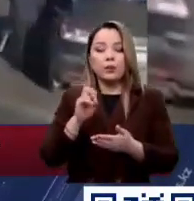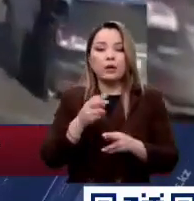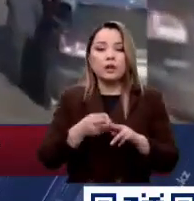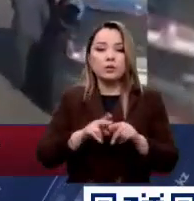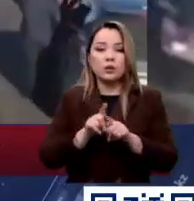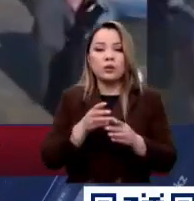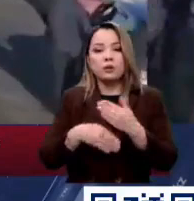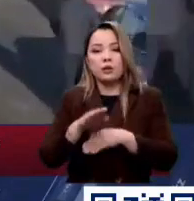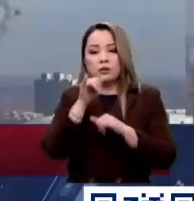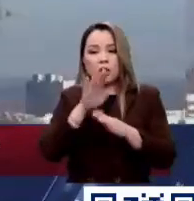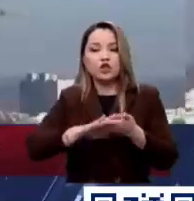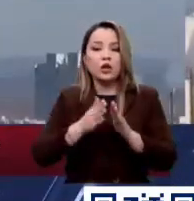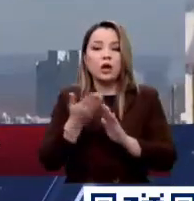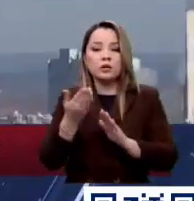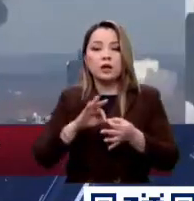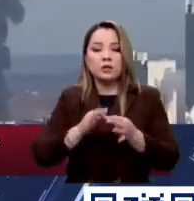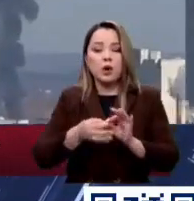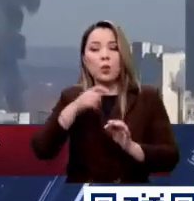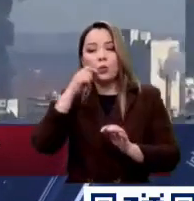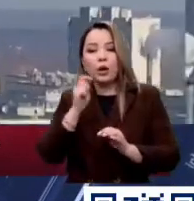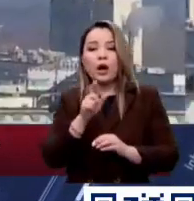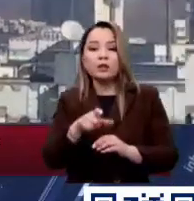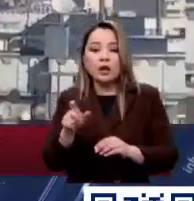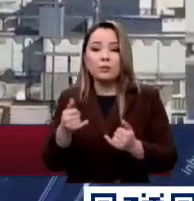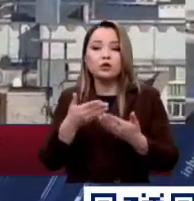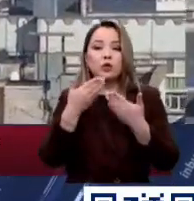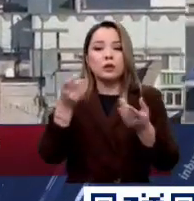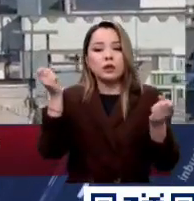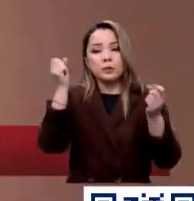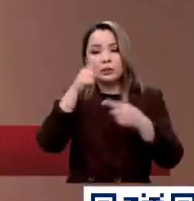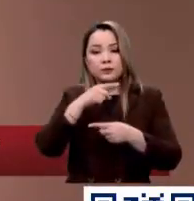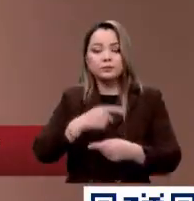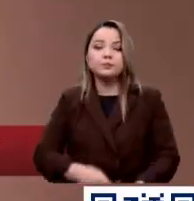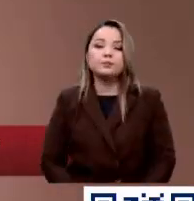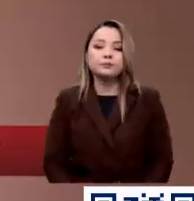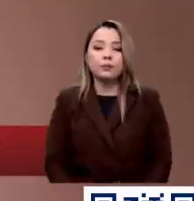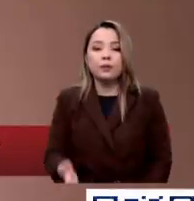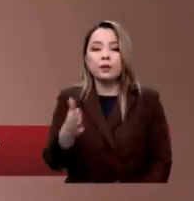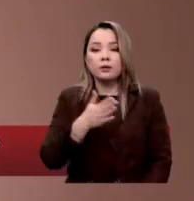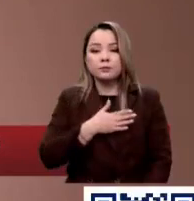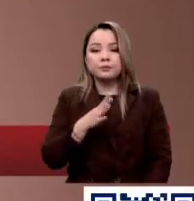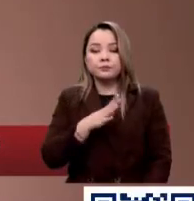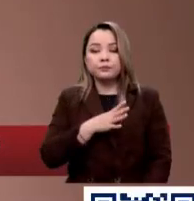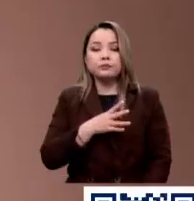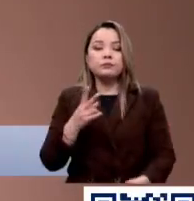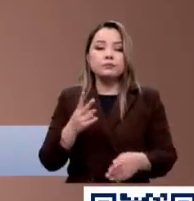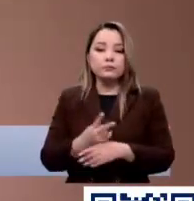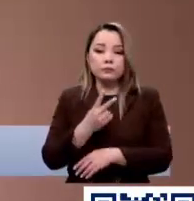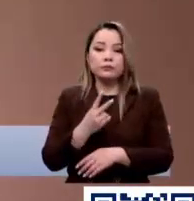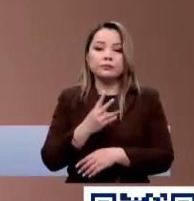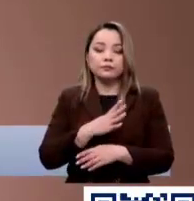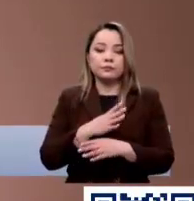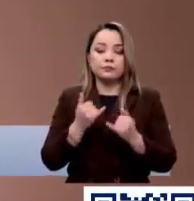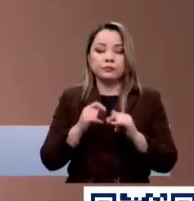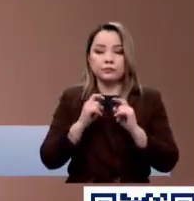отыр. Елдегі қазіргі жағдайды Украина азаматынан сұрап білдік. Я уже дважды был в бомбоубежище. Бүгін